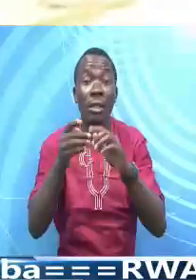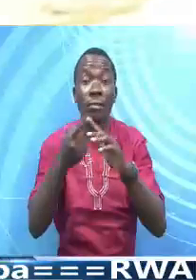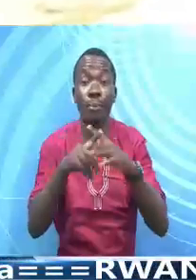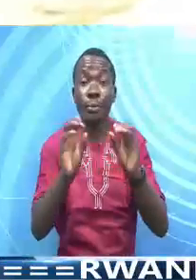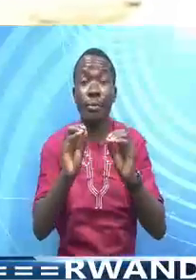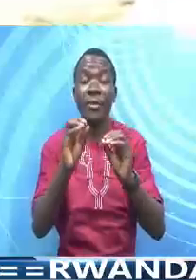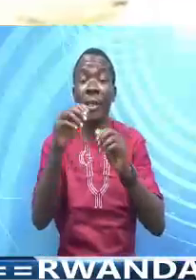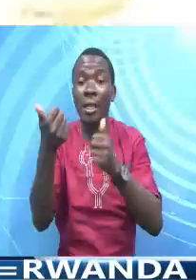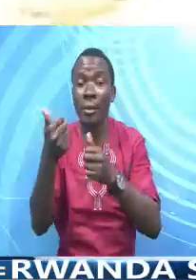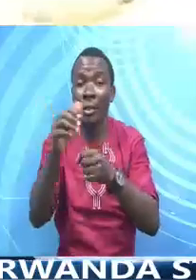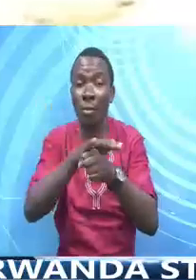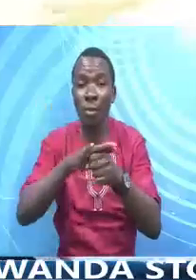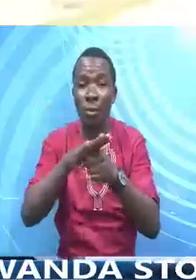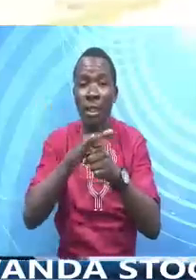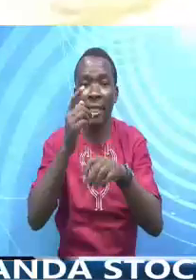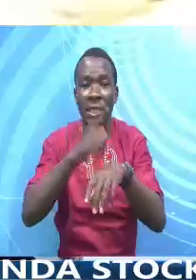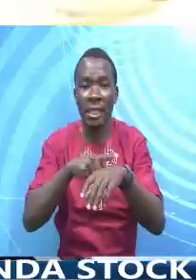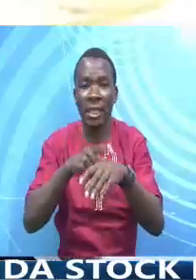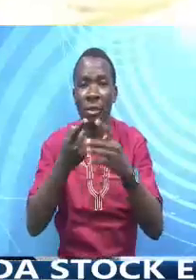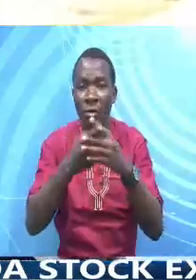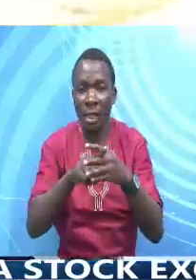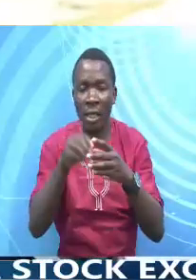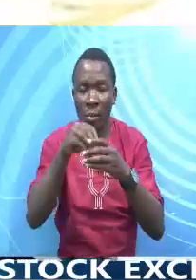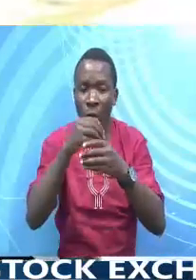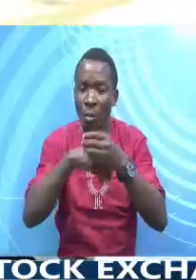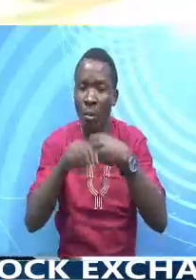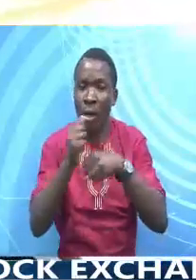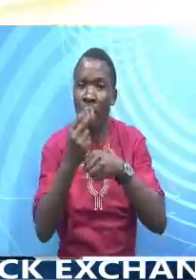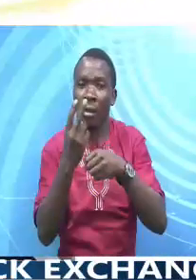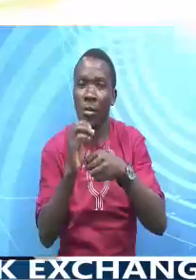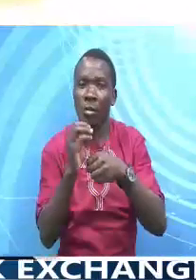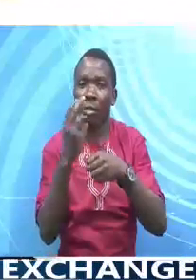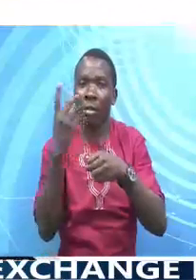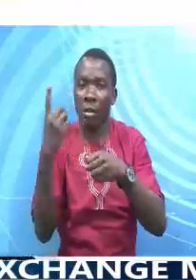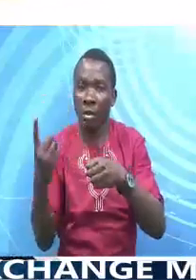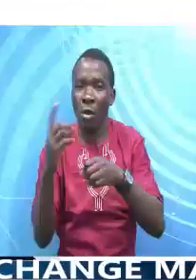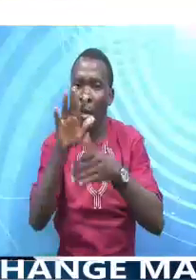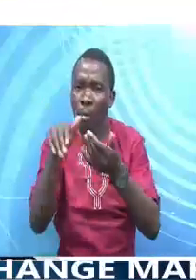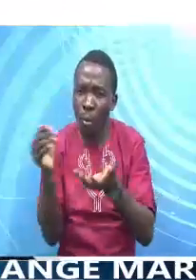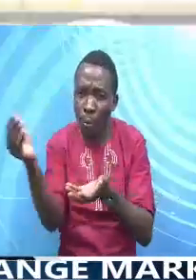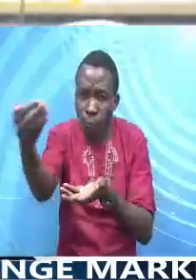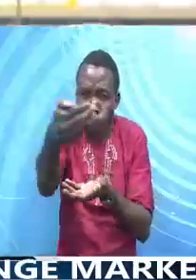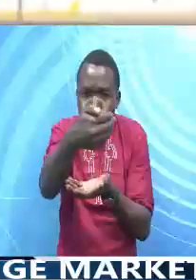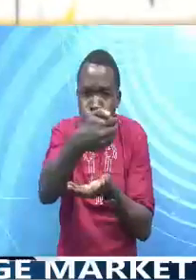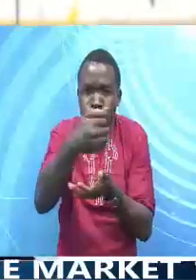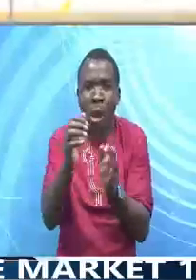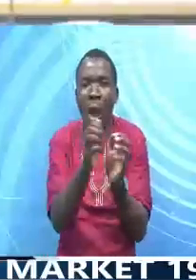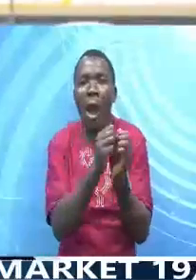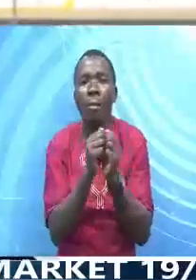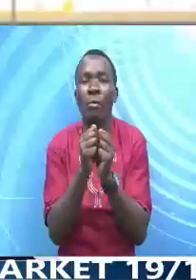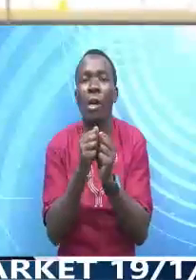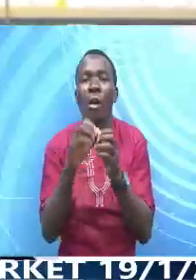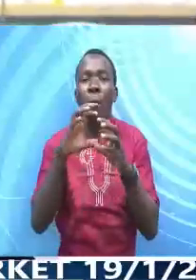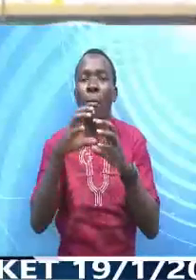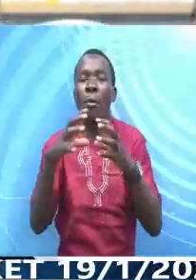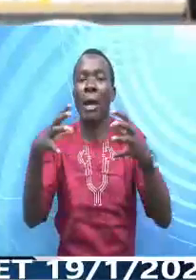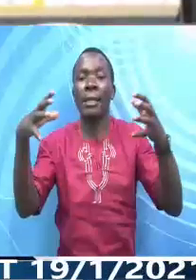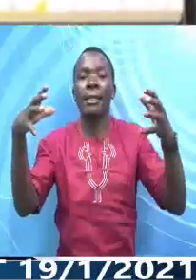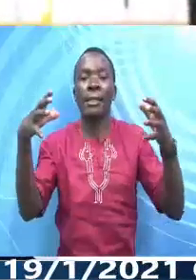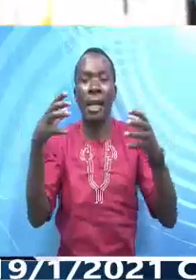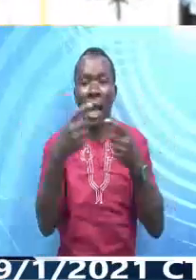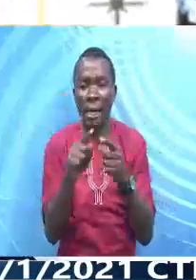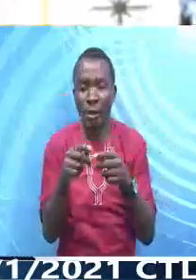cyo gutangira muri uyu mwaka wa 2021 abo bose bikusanyirije hamwe umubare uba munini urahari usibye ibyumba